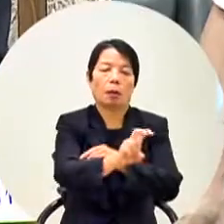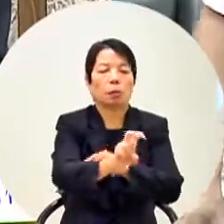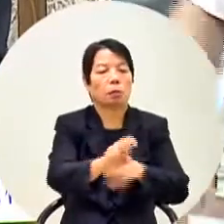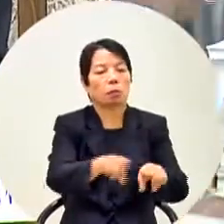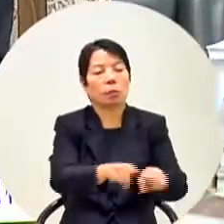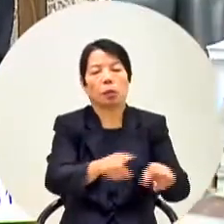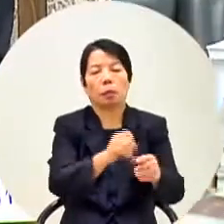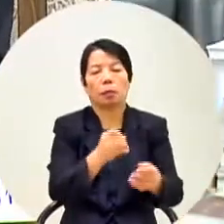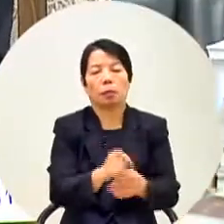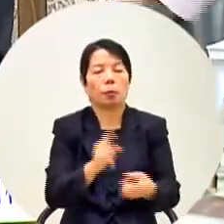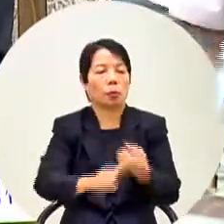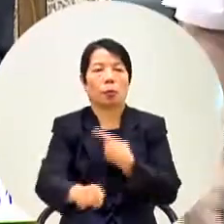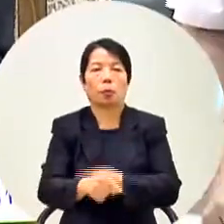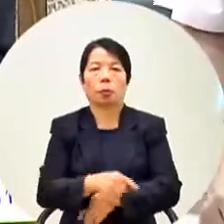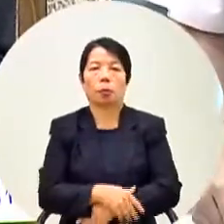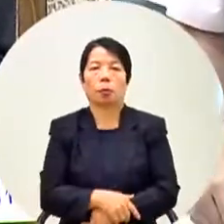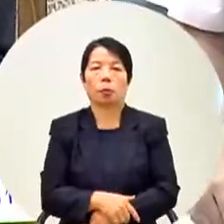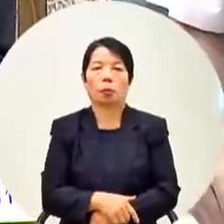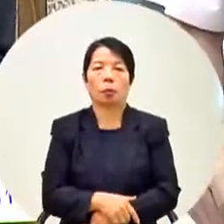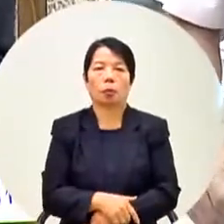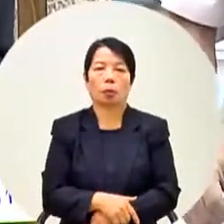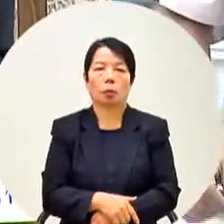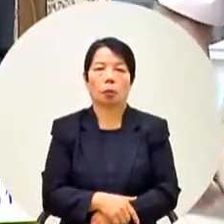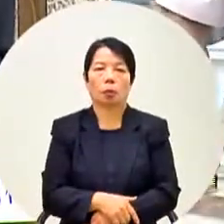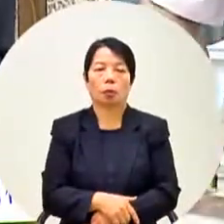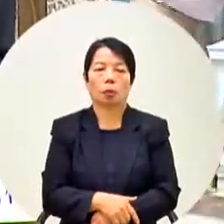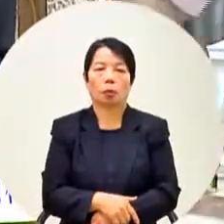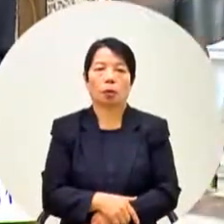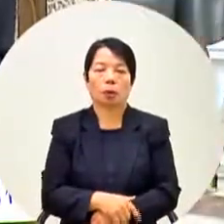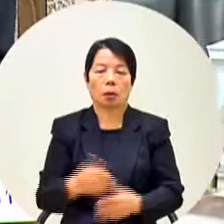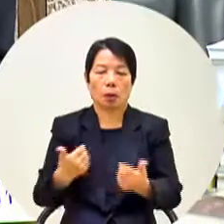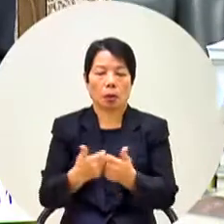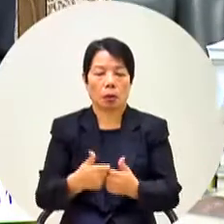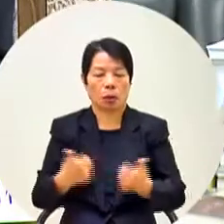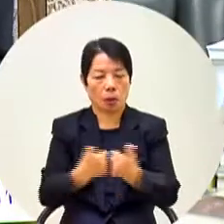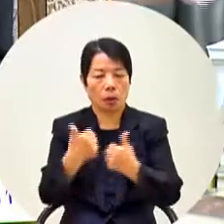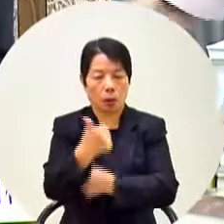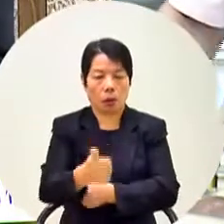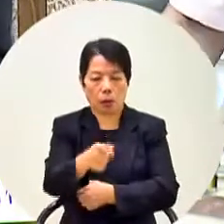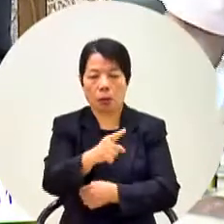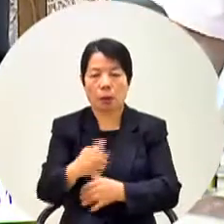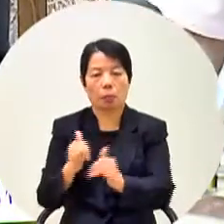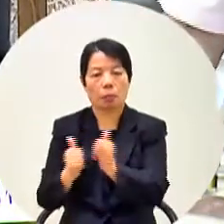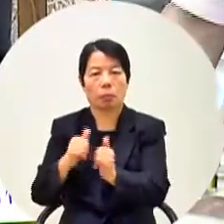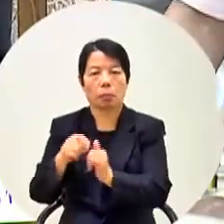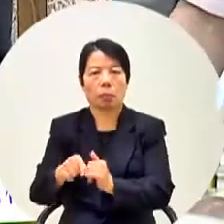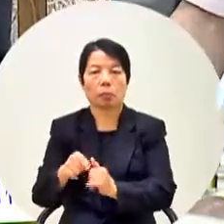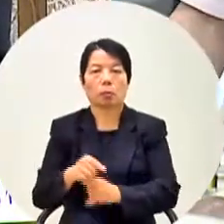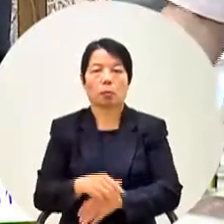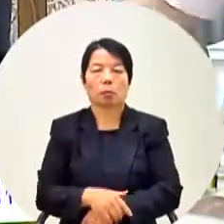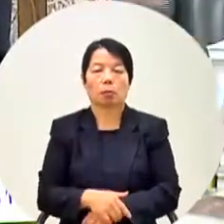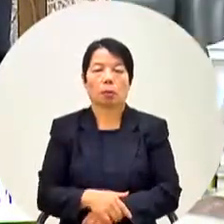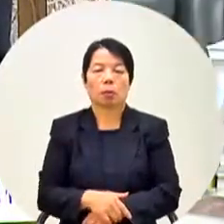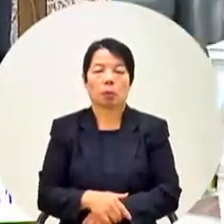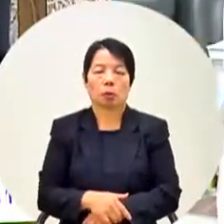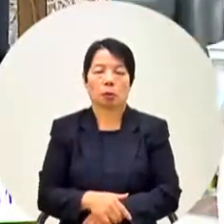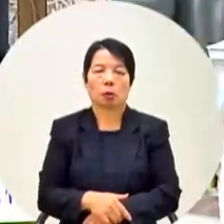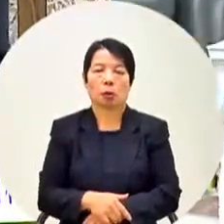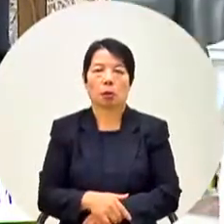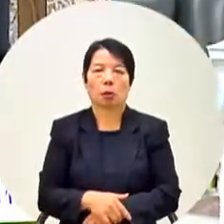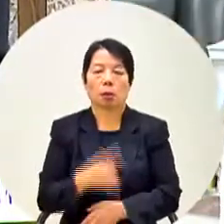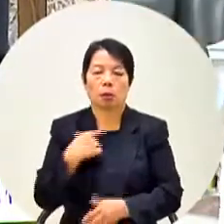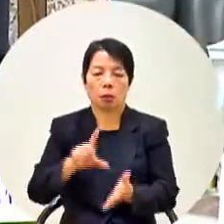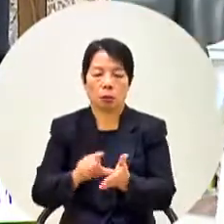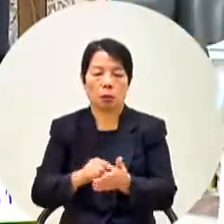马议员你安尼讲， 你们不要不食人间烟火啦。 议员你安尼讲，民众 好。都检讨一个好无啦？ 议员啦，有这个。 哦，我时间有